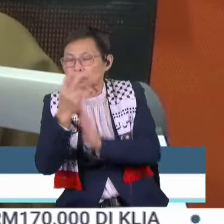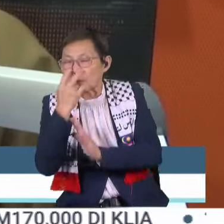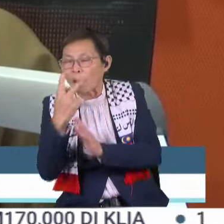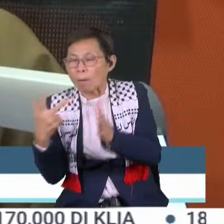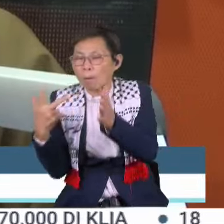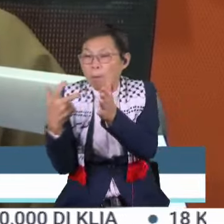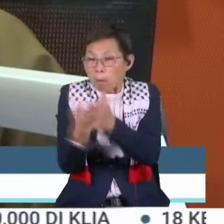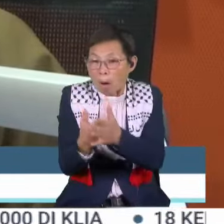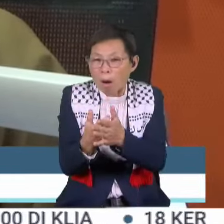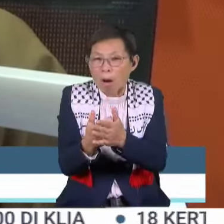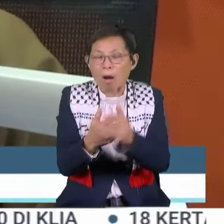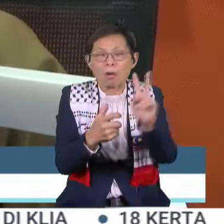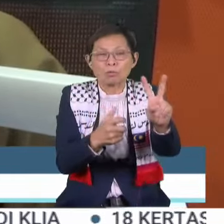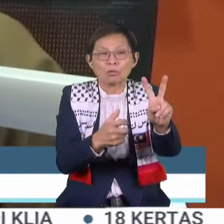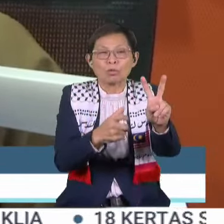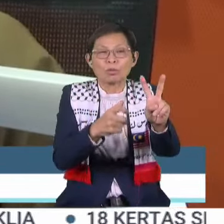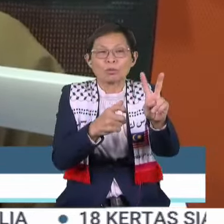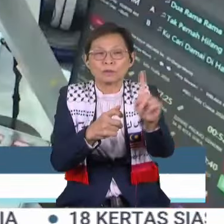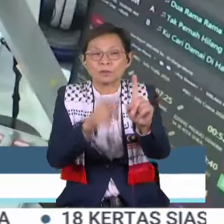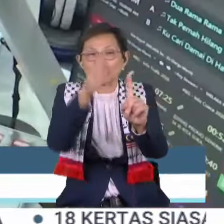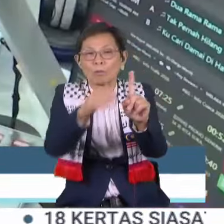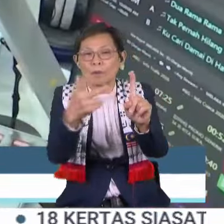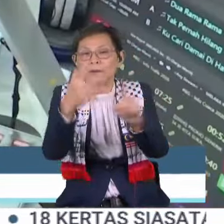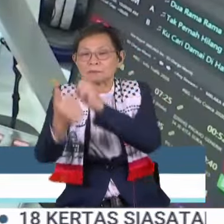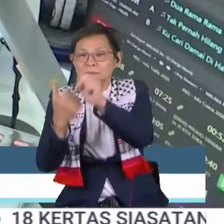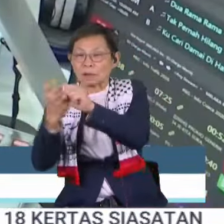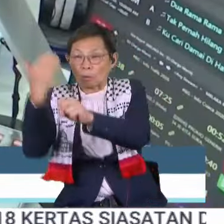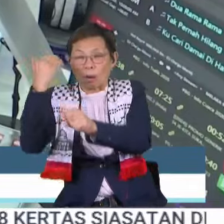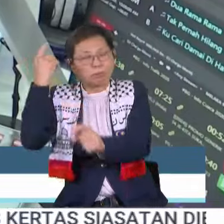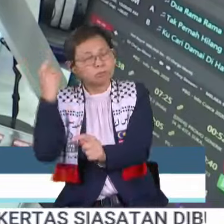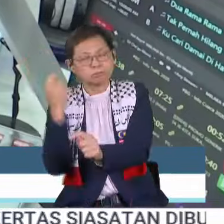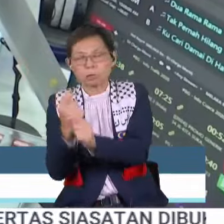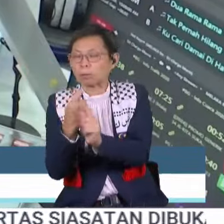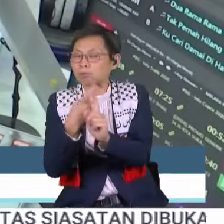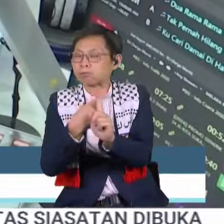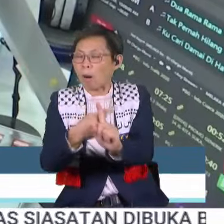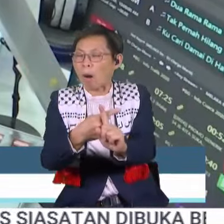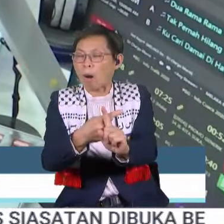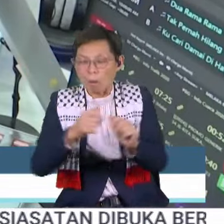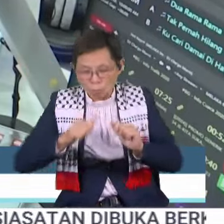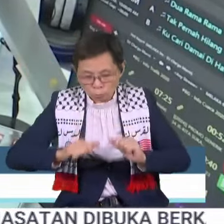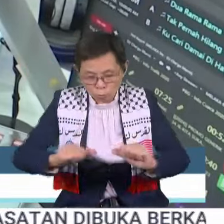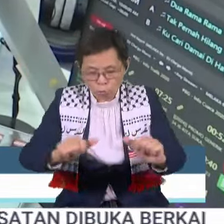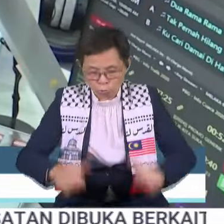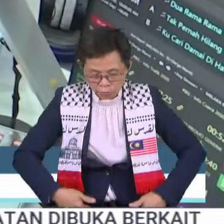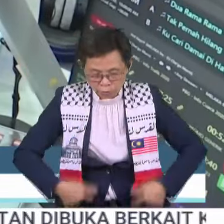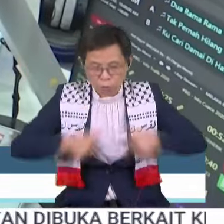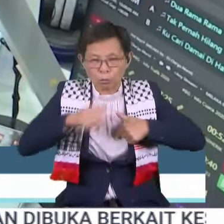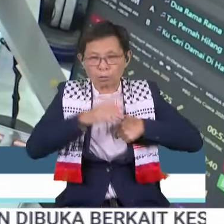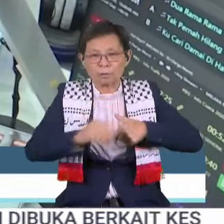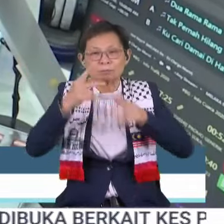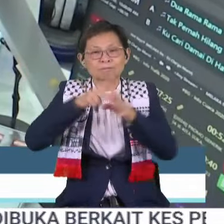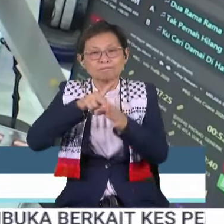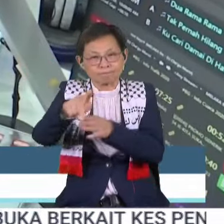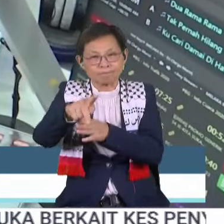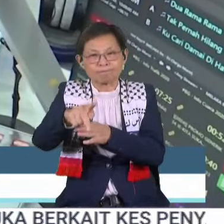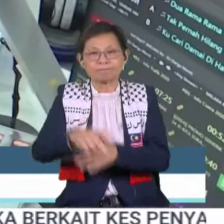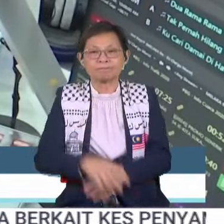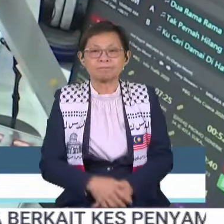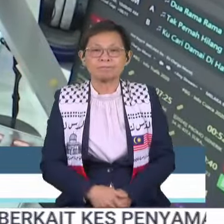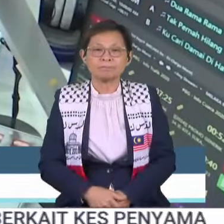terlibat kemalangan pada 21 Mac tahun lalu tetap positif untuk meneruskan kehidupan dan